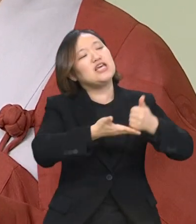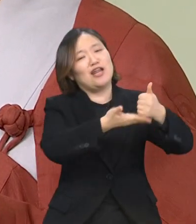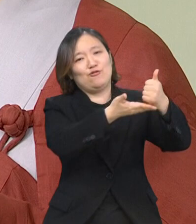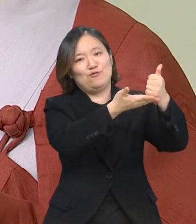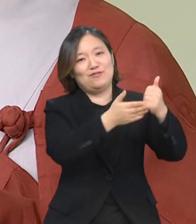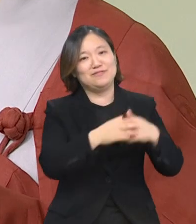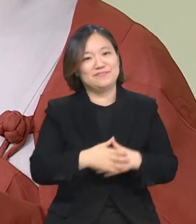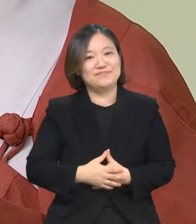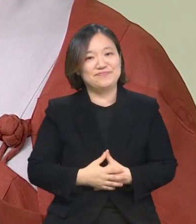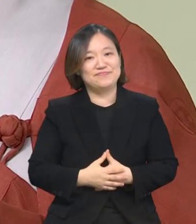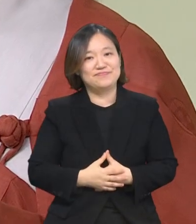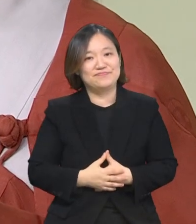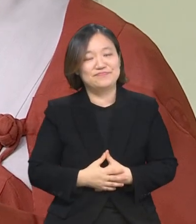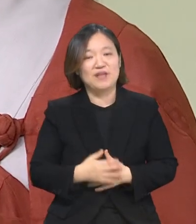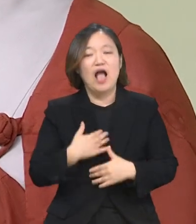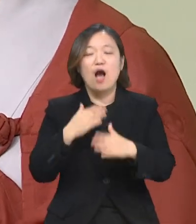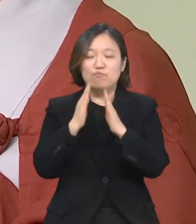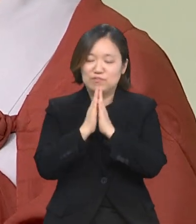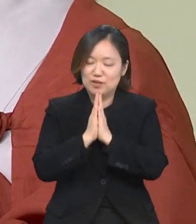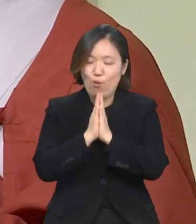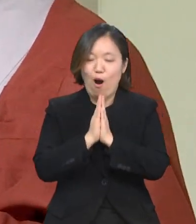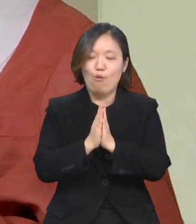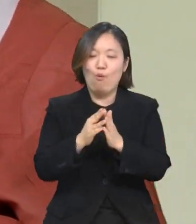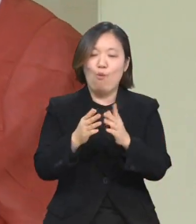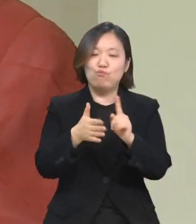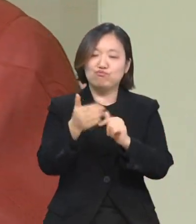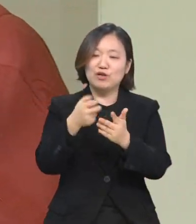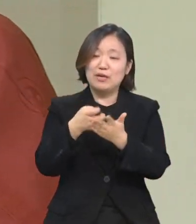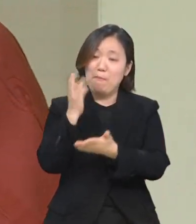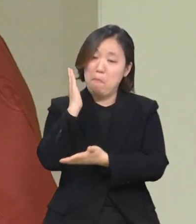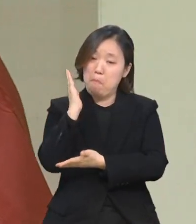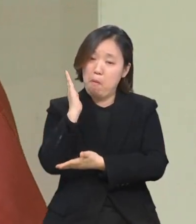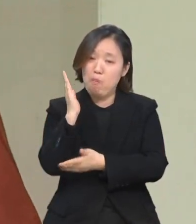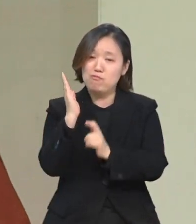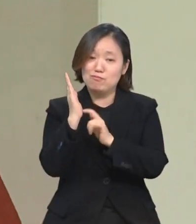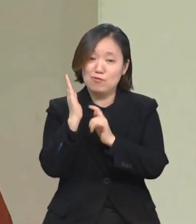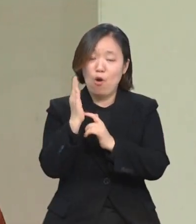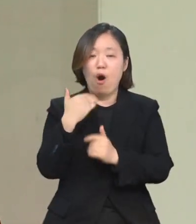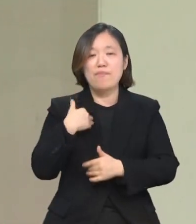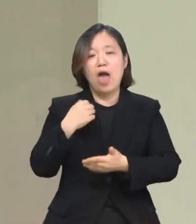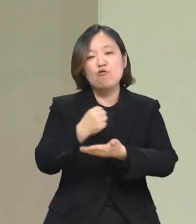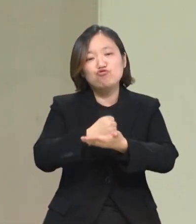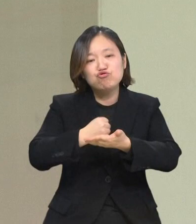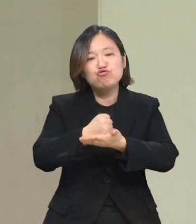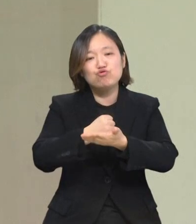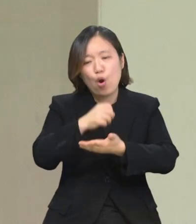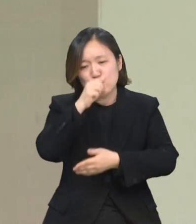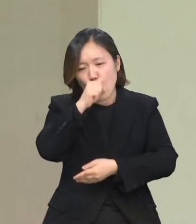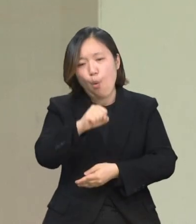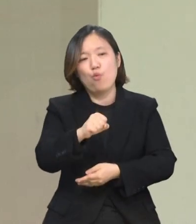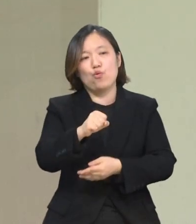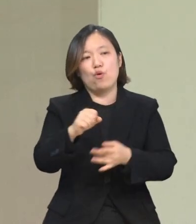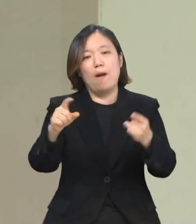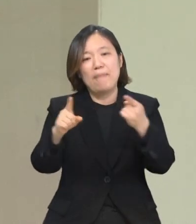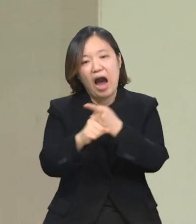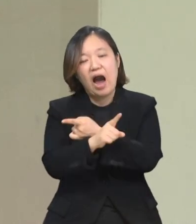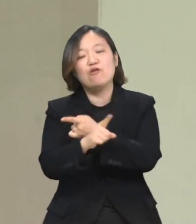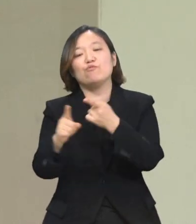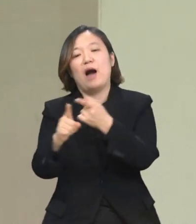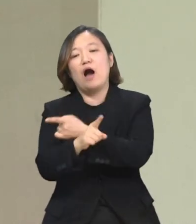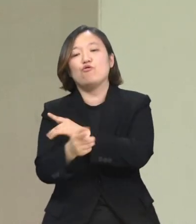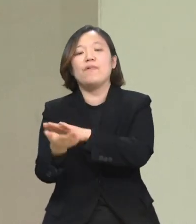그렇게 기도로 부처님의 법으로 내 운명을 그렇게 점점 좋은 쪽으로 바꾸어 나가는 겁니다